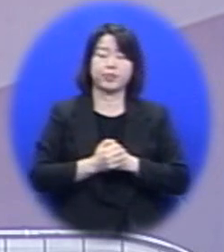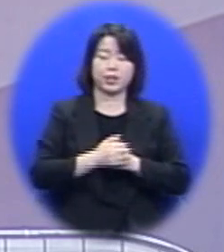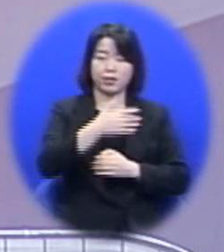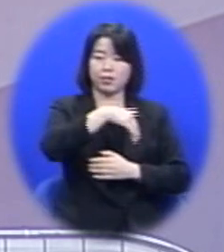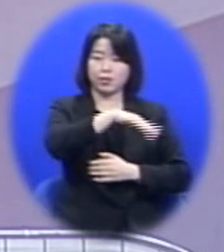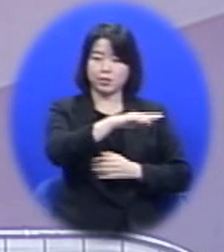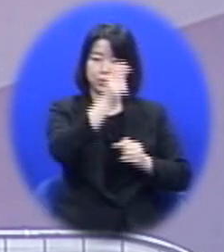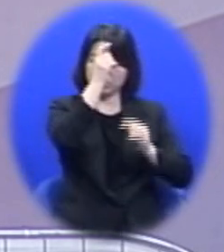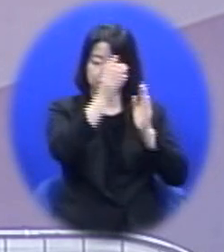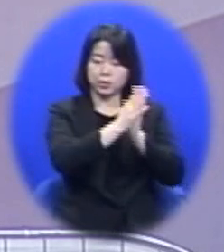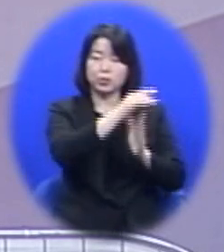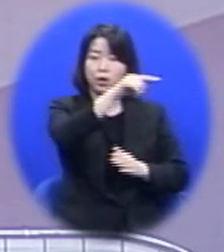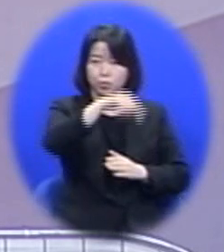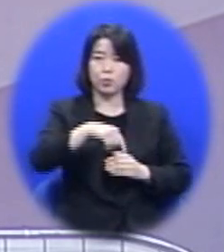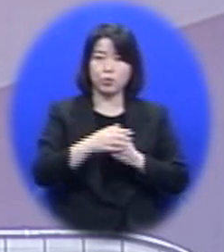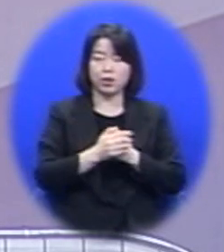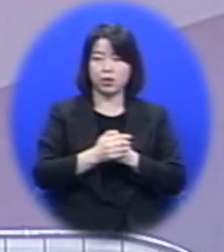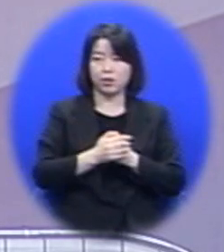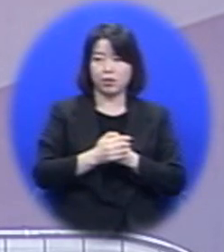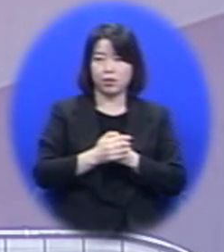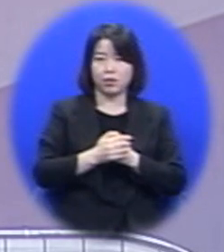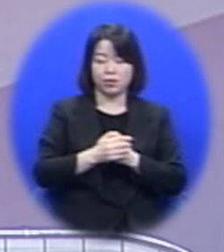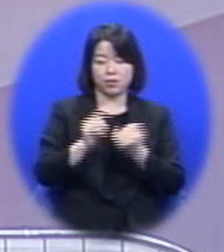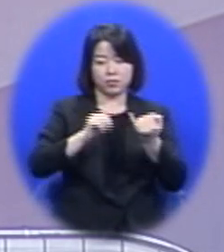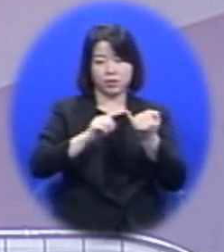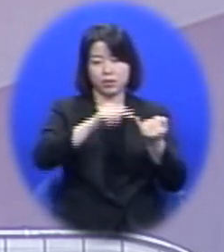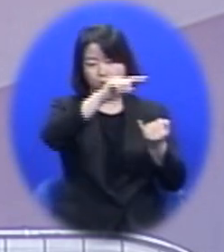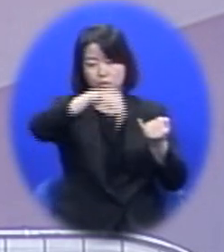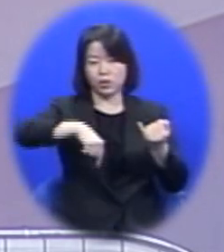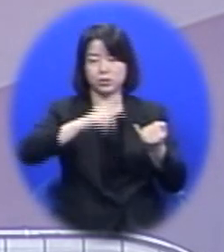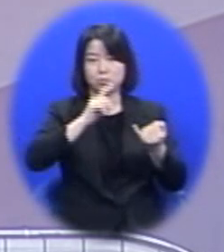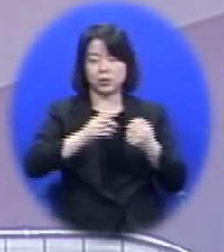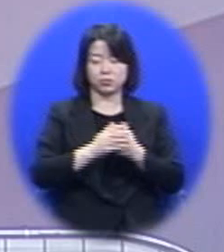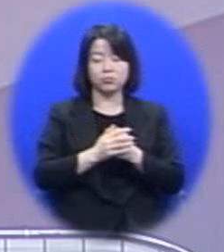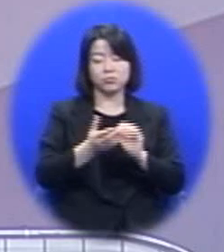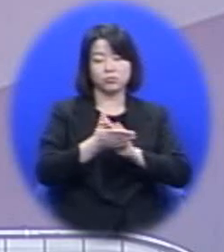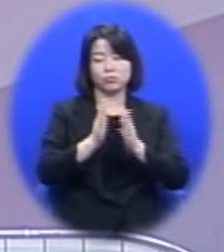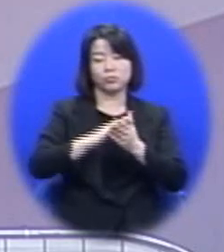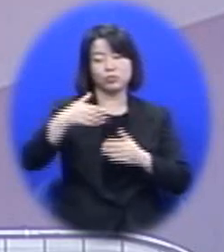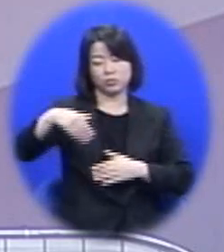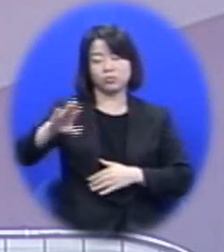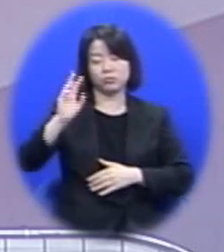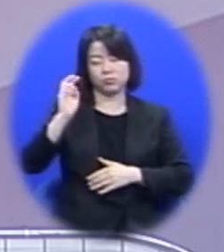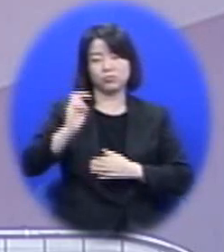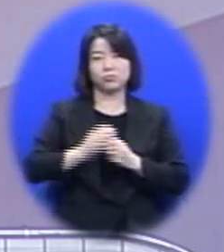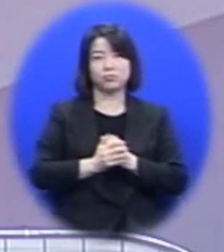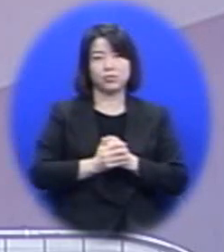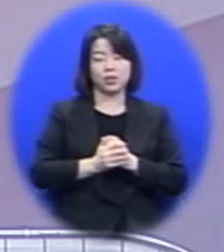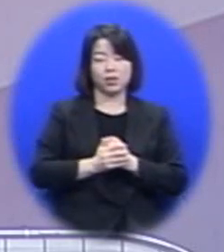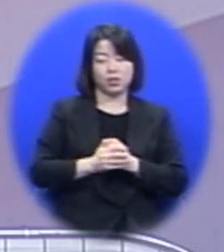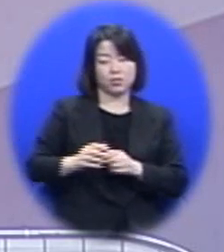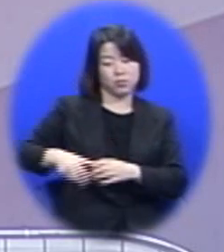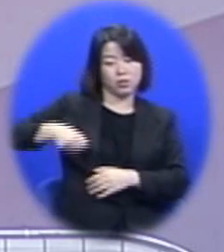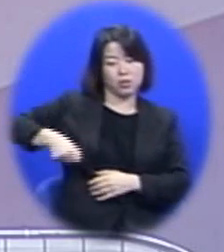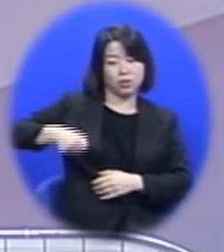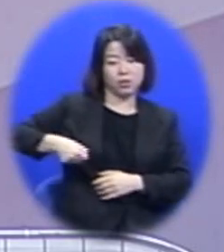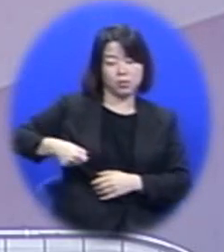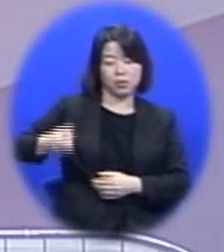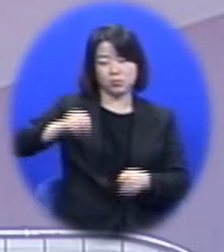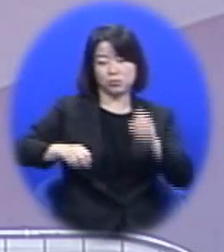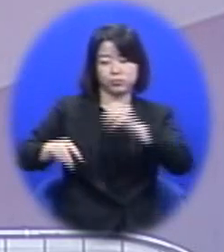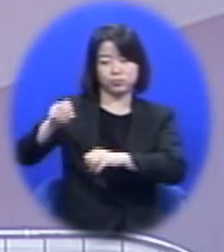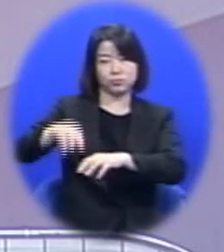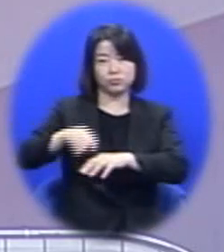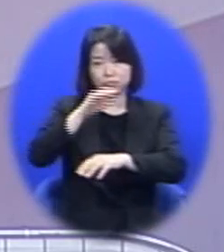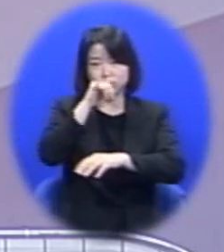하더래요. 그랬더니 와서 하는 이야기가 유치원 가겠다는 겁니다. 그리고 가방 들고 챙겨요. 아니 어떻게